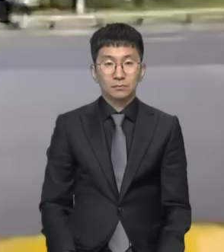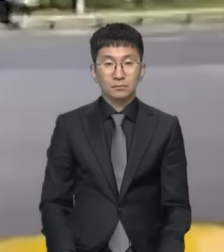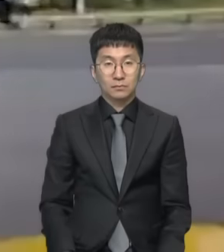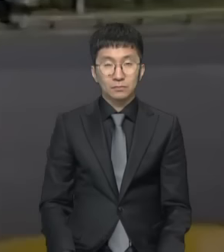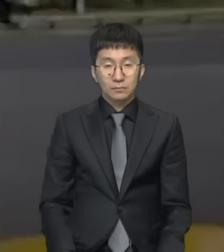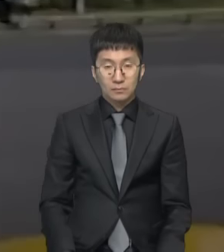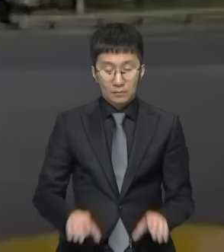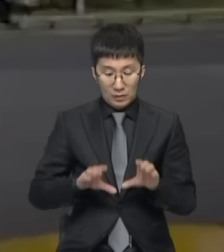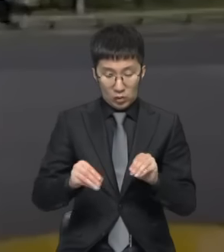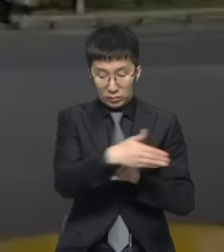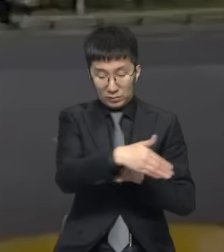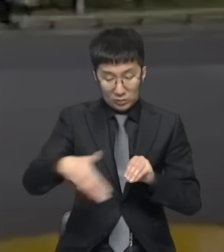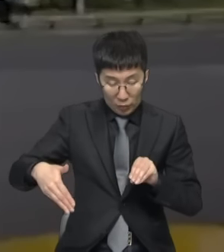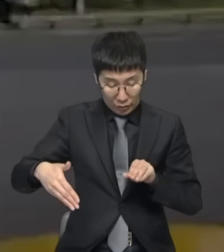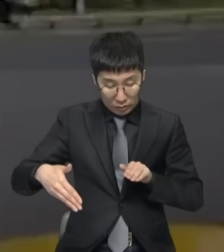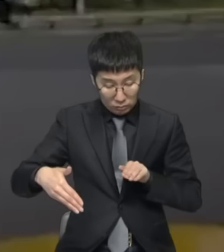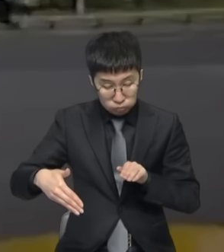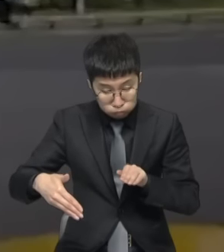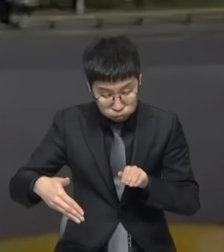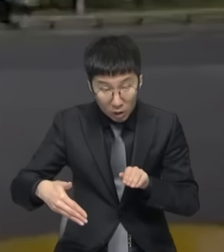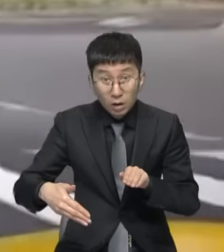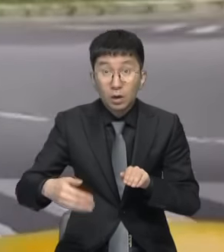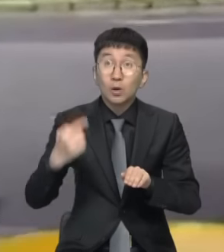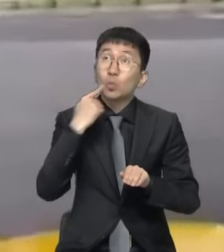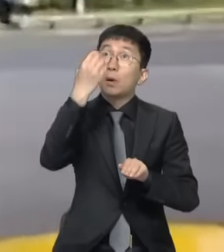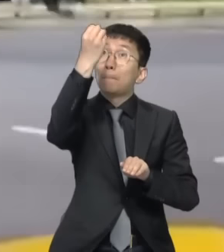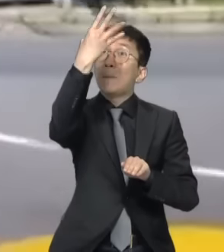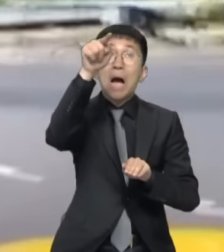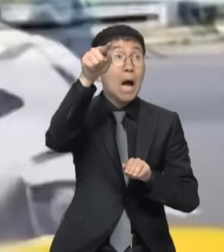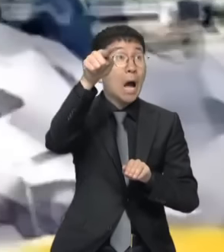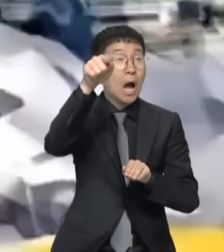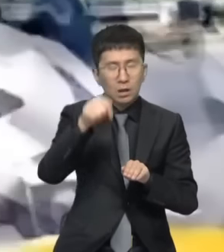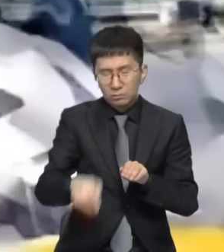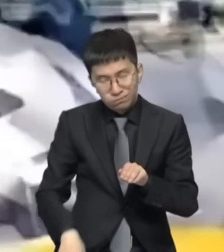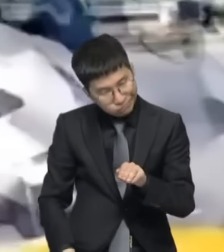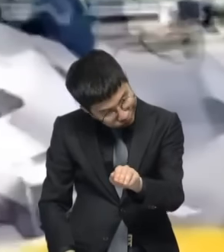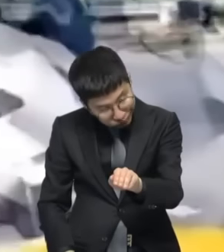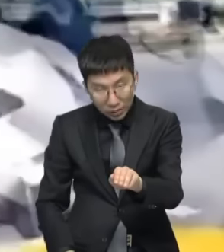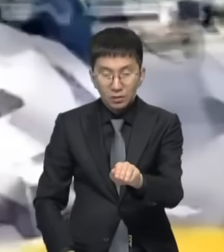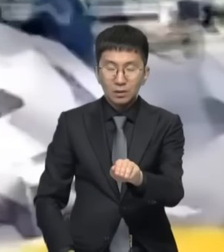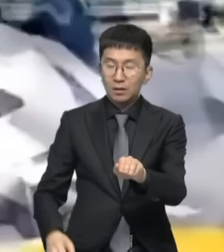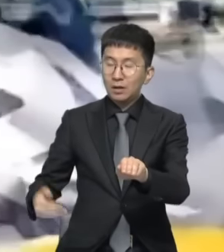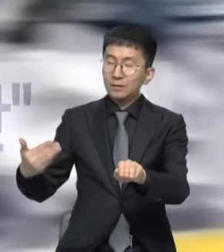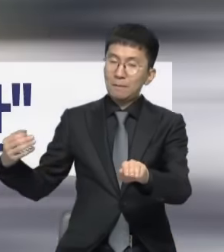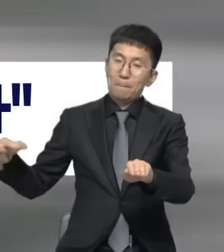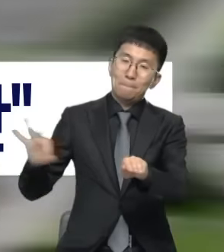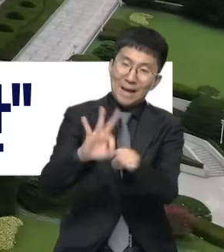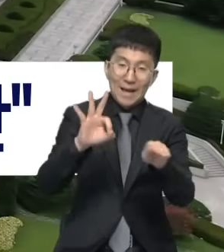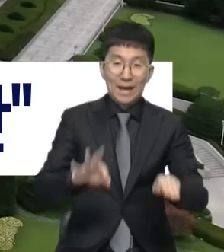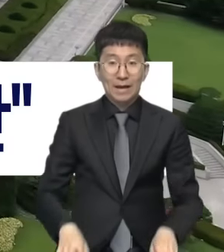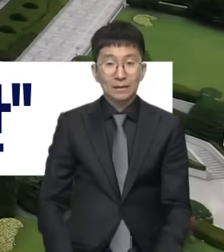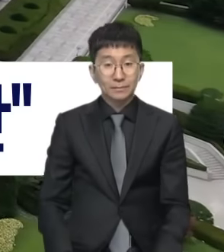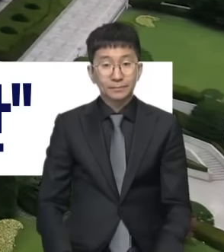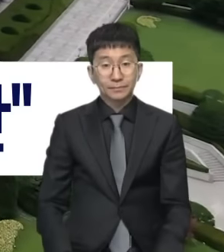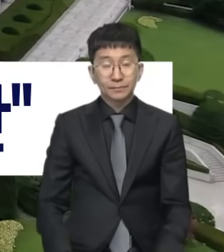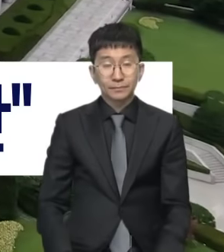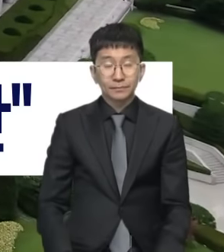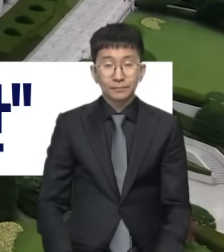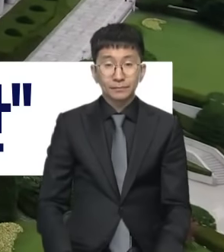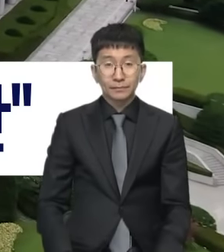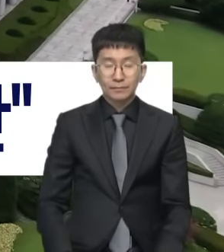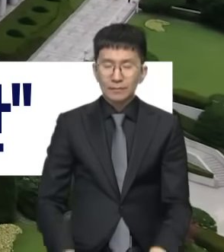정지선에 다다르기 직전에 바뀐 황색 신호에서 교차로에 진입했다가 난 사고. 대법원은 불가피성을 인정한 1,